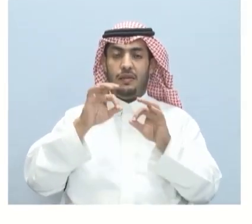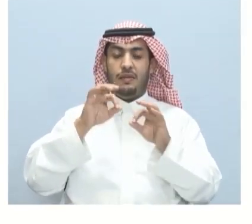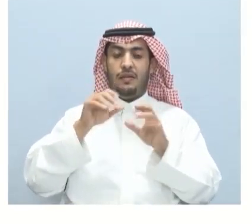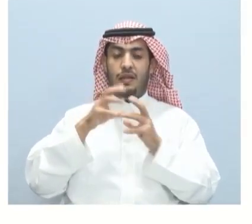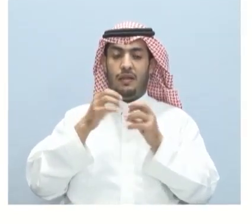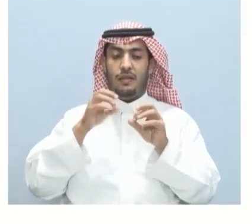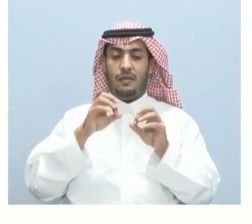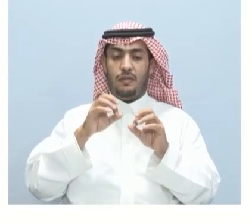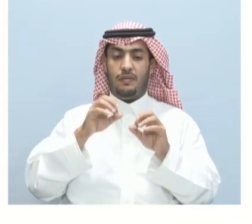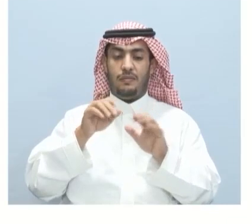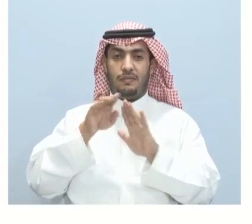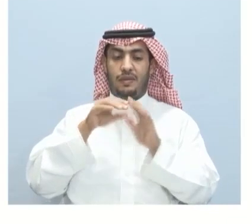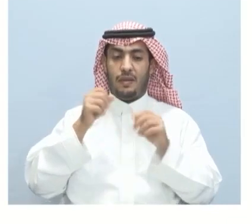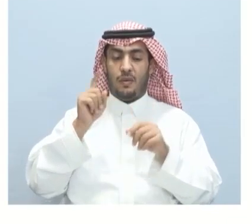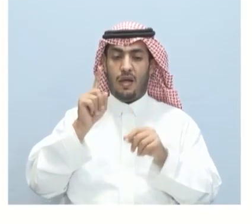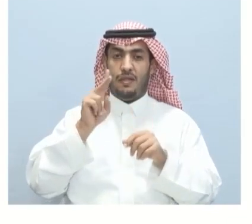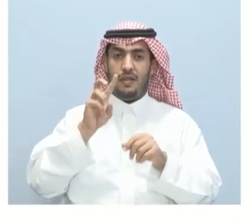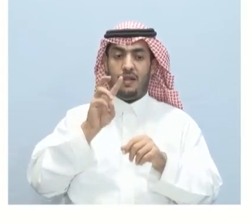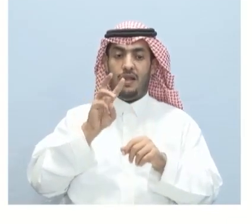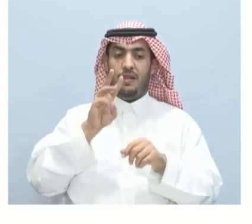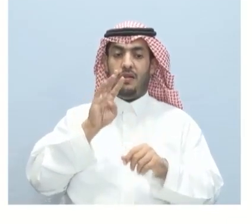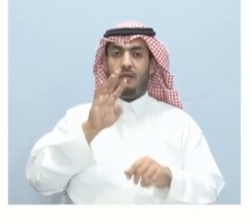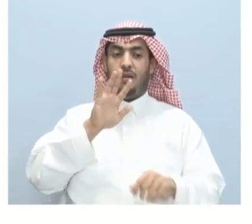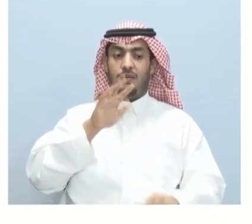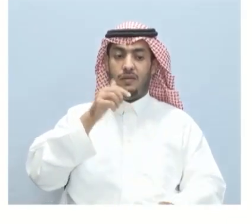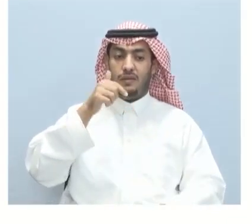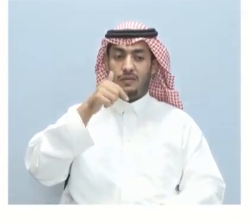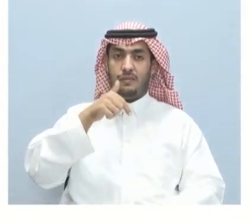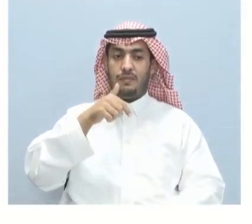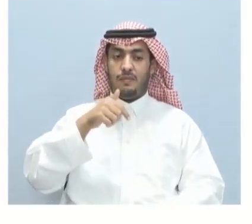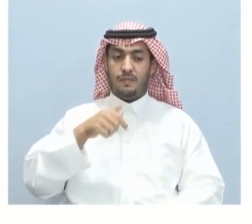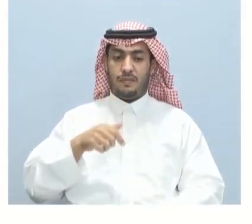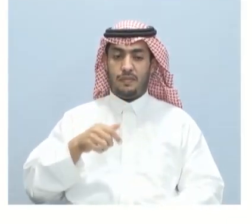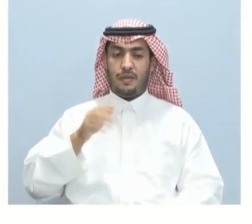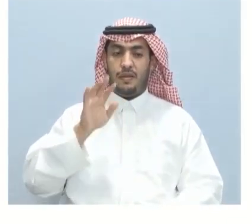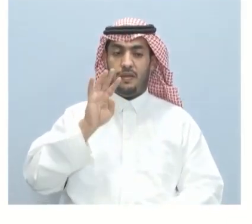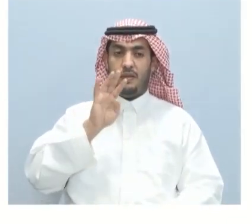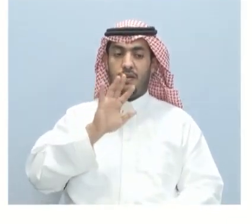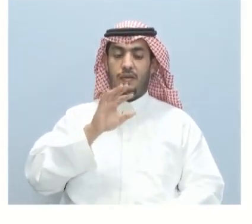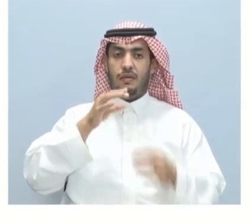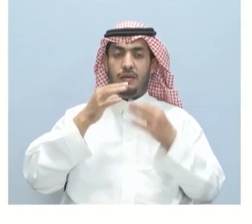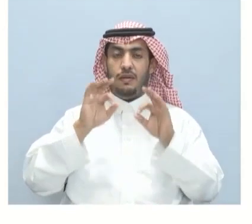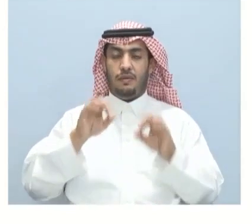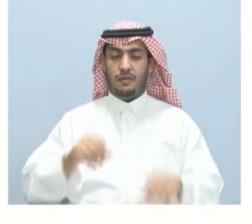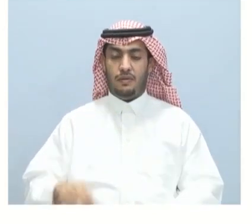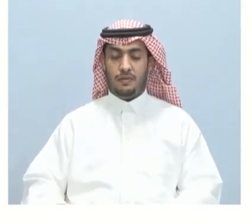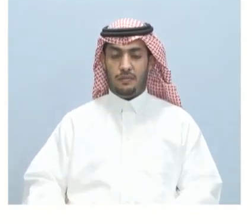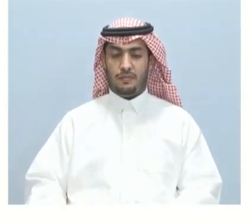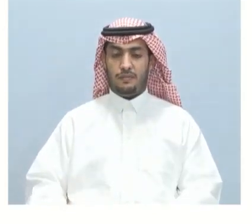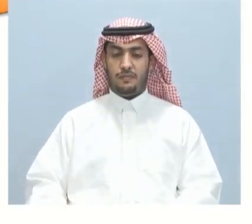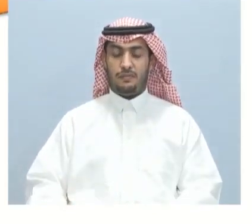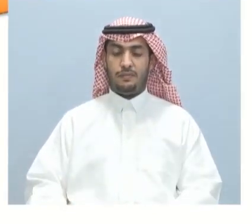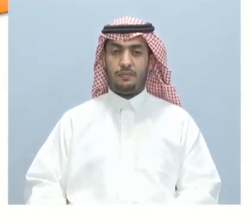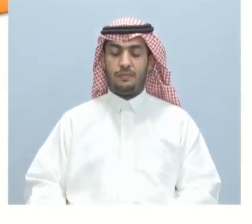التعريف في صيغته الرياضيه كذلك رمزه وتعودنا على رمزه وحدته والعوامل المؤثره